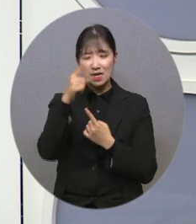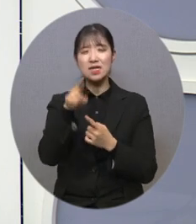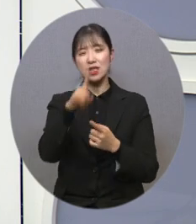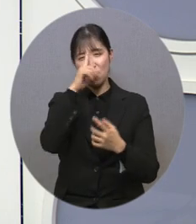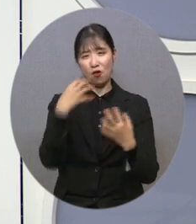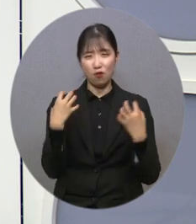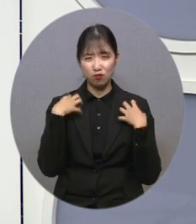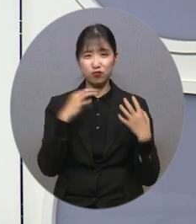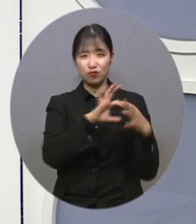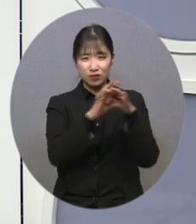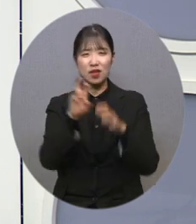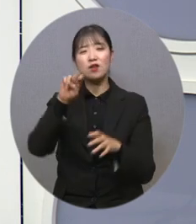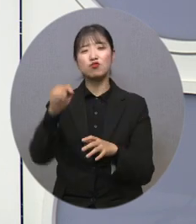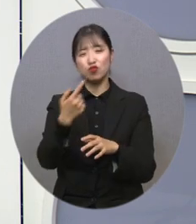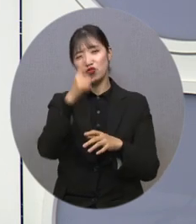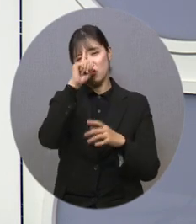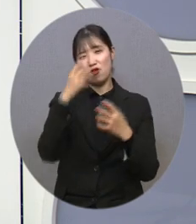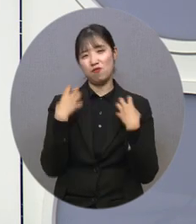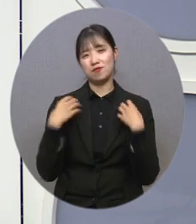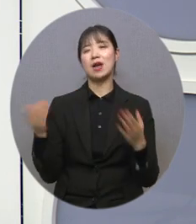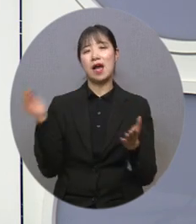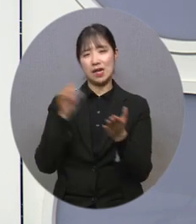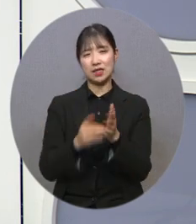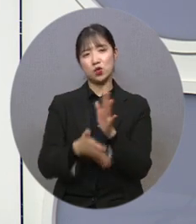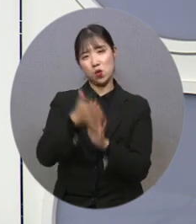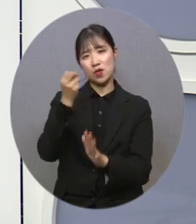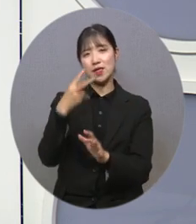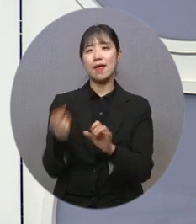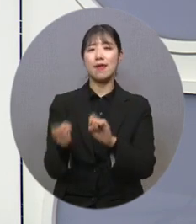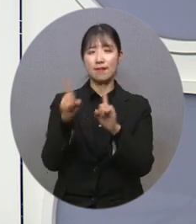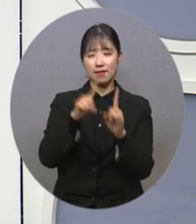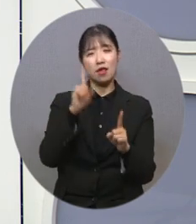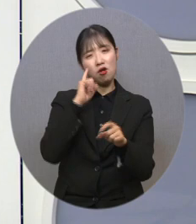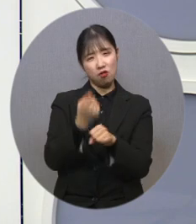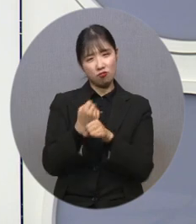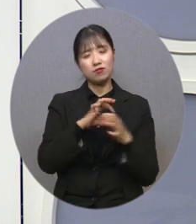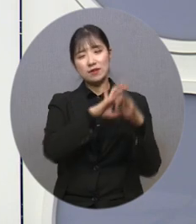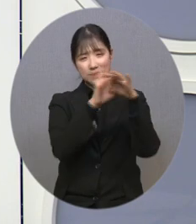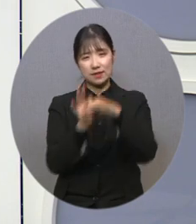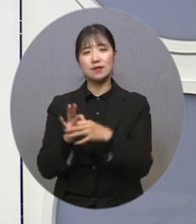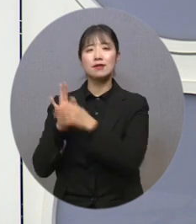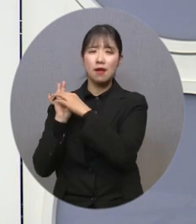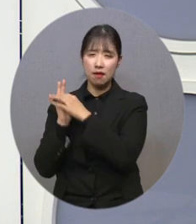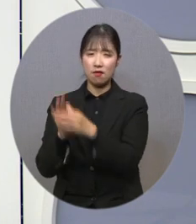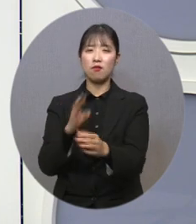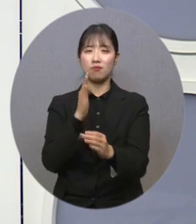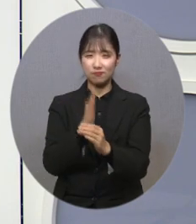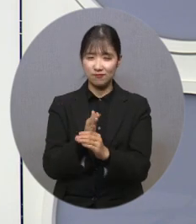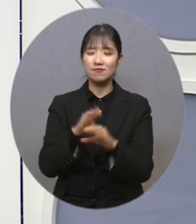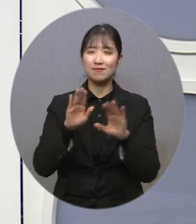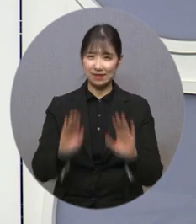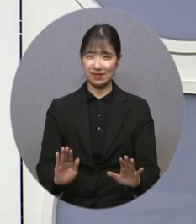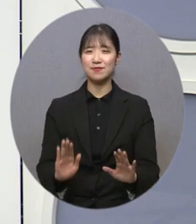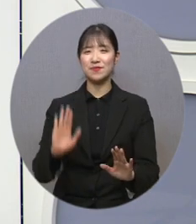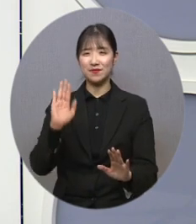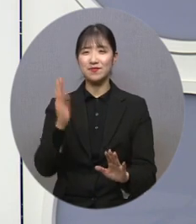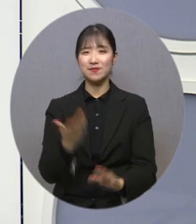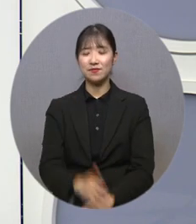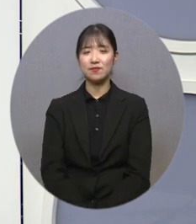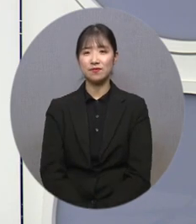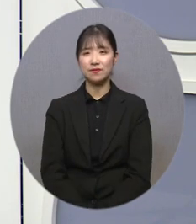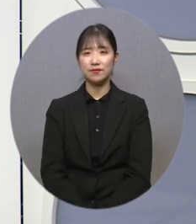거쳐서 문재인 정부까지 도시 재생에 대한 연구 흐름이 계속 이어져 와서 지금까지 온 거라고